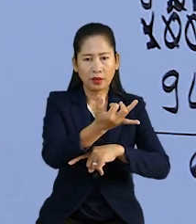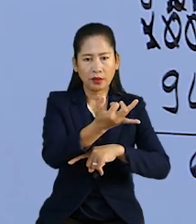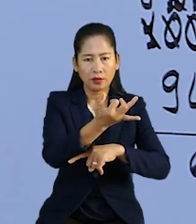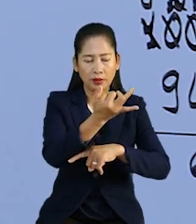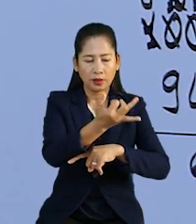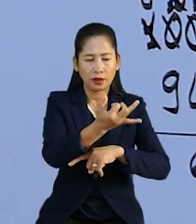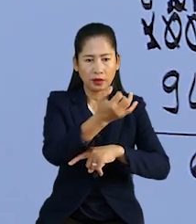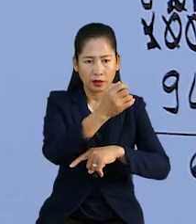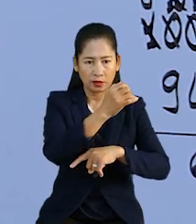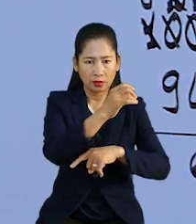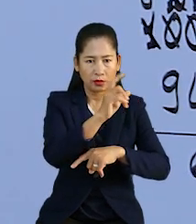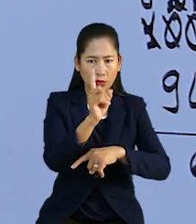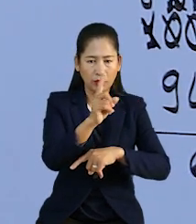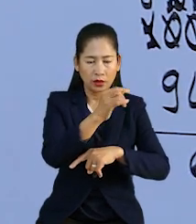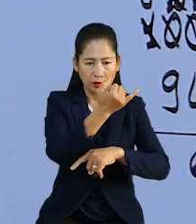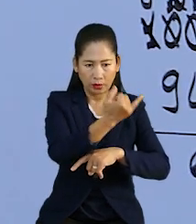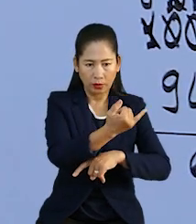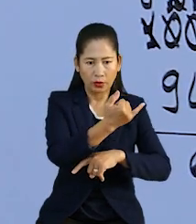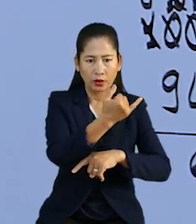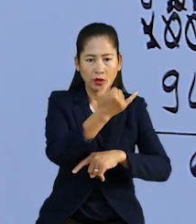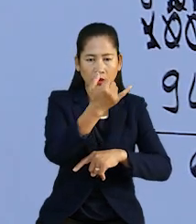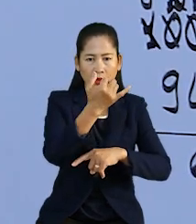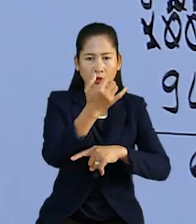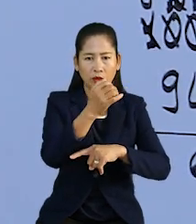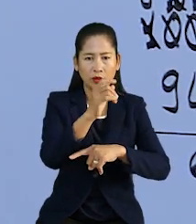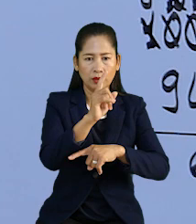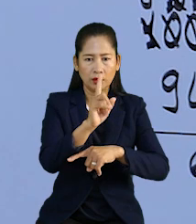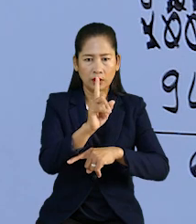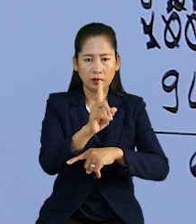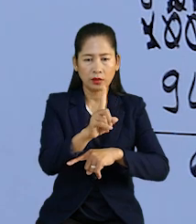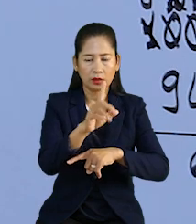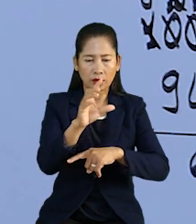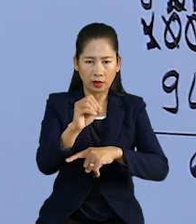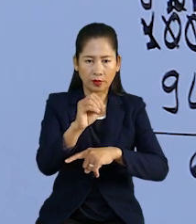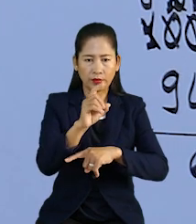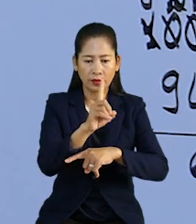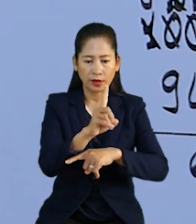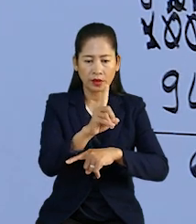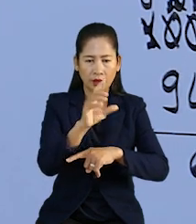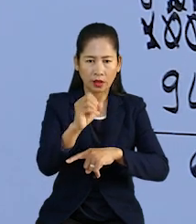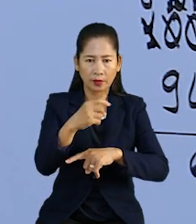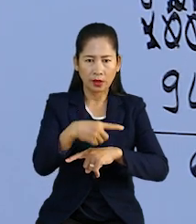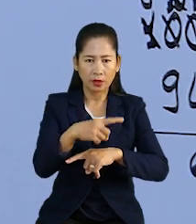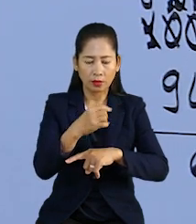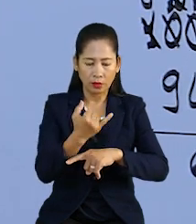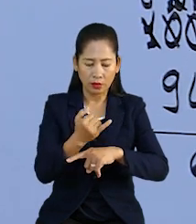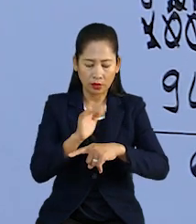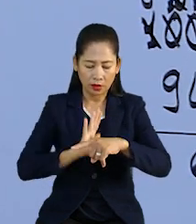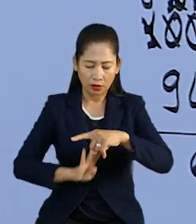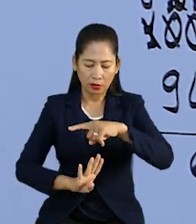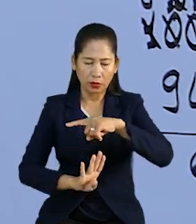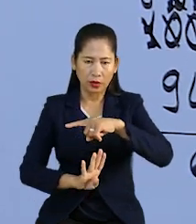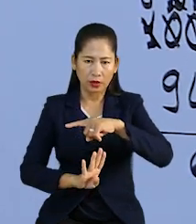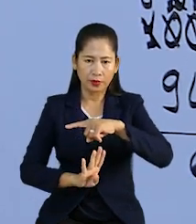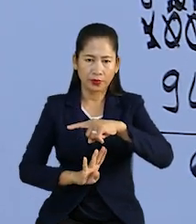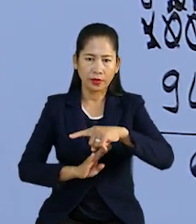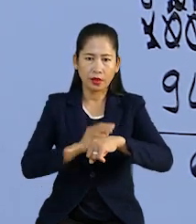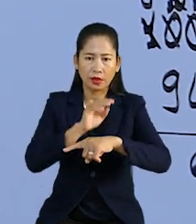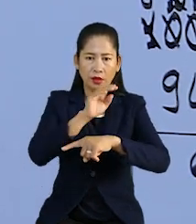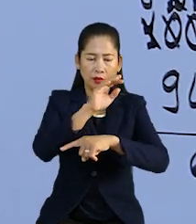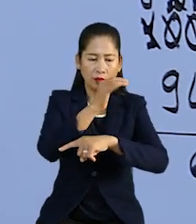chứ nè, phạm phí chay ớt mùi nè sao phạm mùi, ai tùng quán, ta chị đọc. Đọc đọc vào mùi nè sao